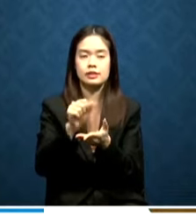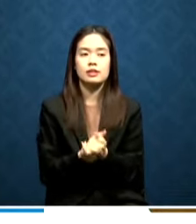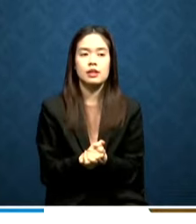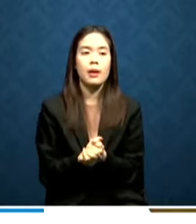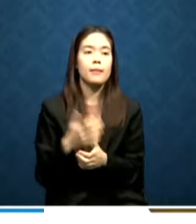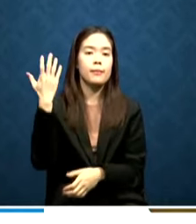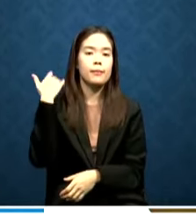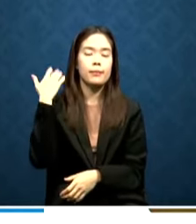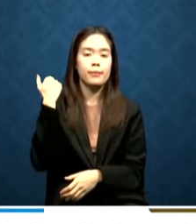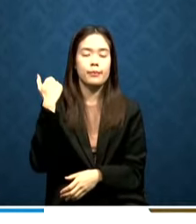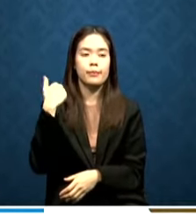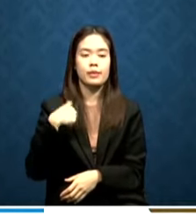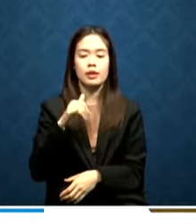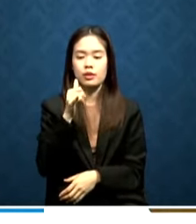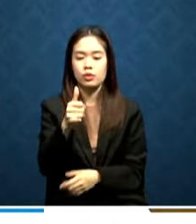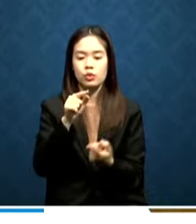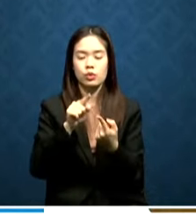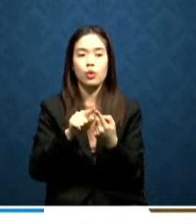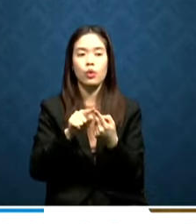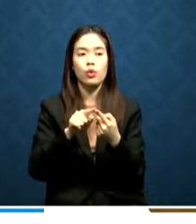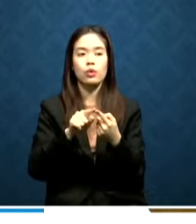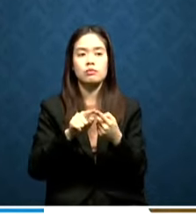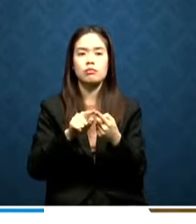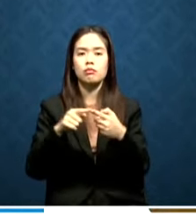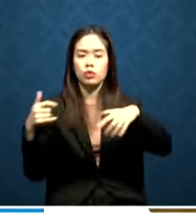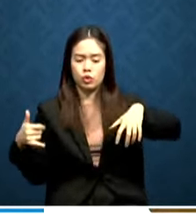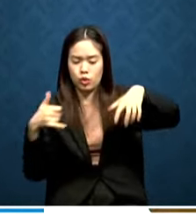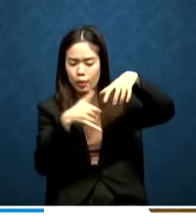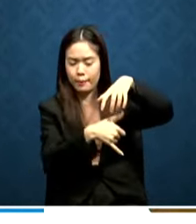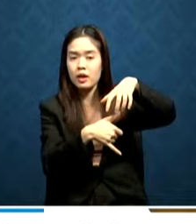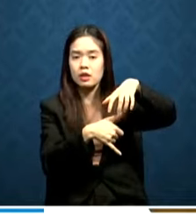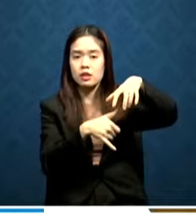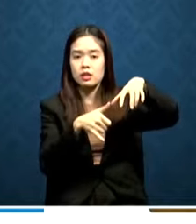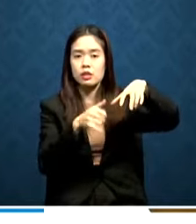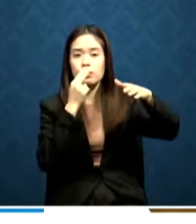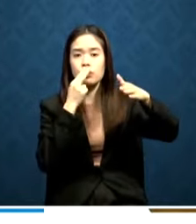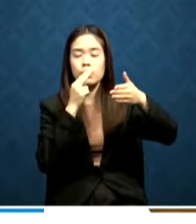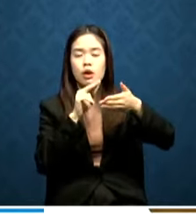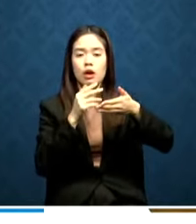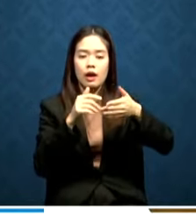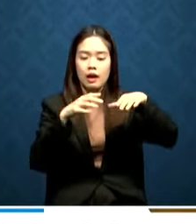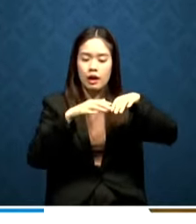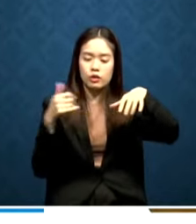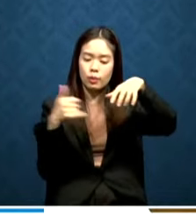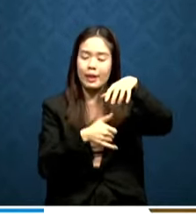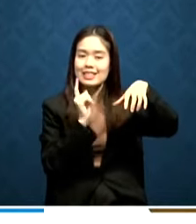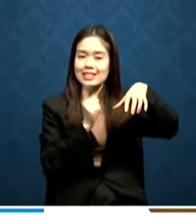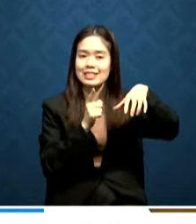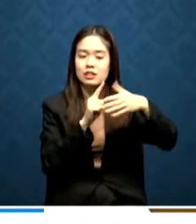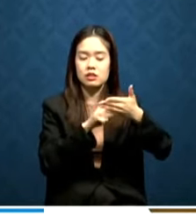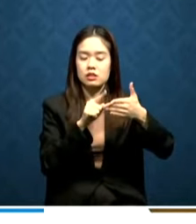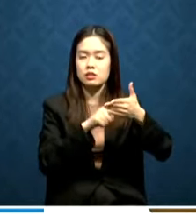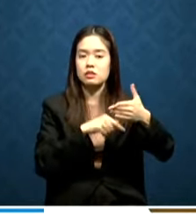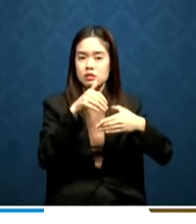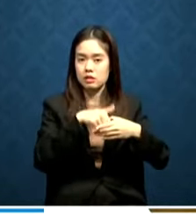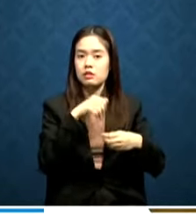ากเดิมที่ว่าออกมาใช้สิทธิ์ในคูหาอย่างเดียวเนี่ยตอนหลังเนี่ยเป็นไปรษณีย์เราก็ให้ไอ้หลักการตัวนี้ก็คือว่าเดิมเนี่ยเป็น